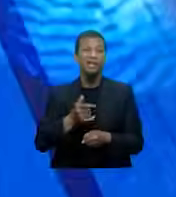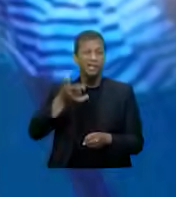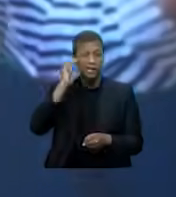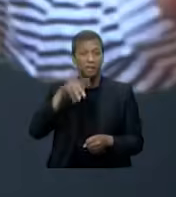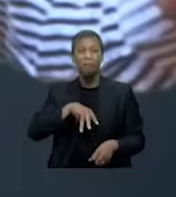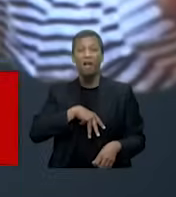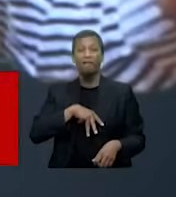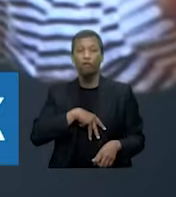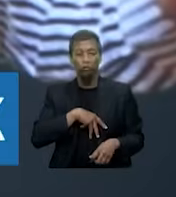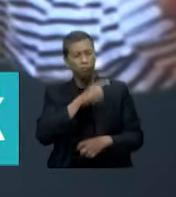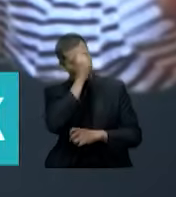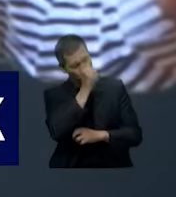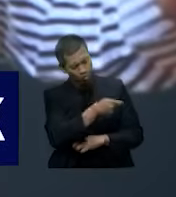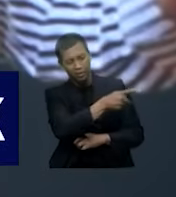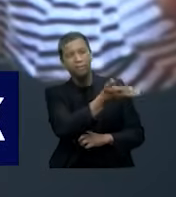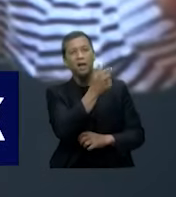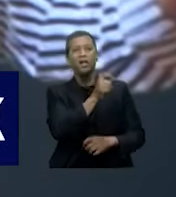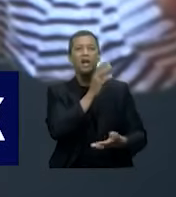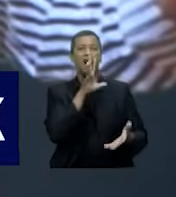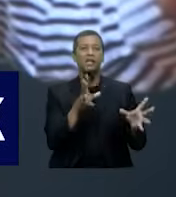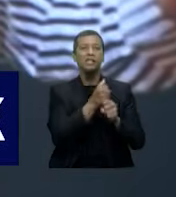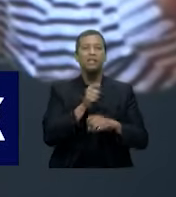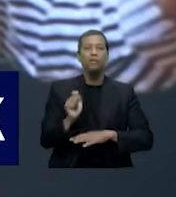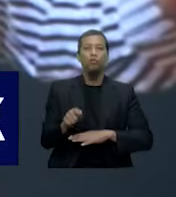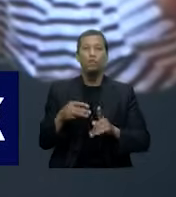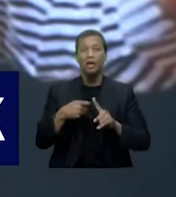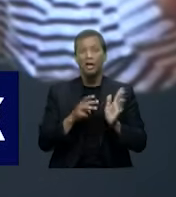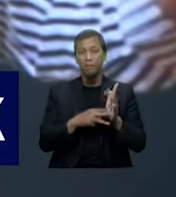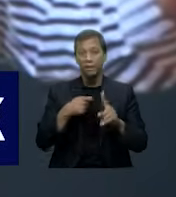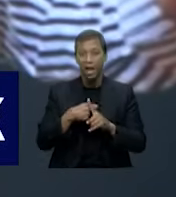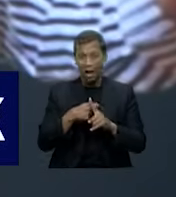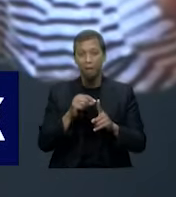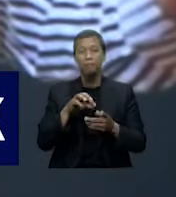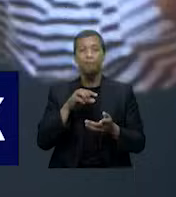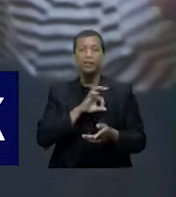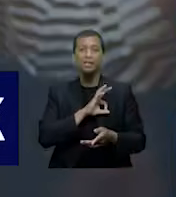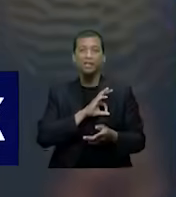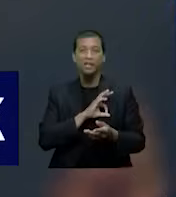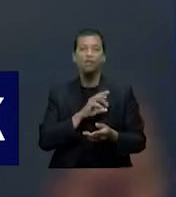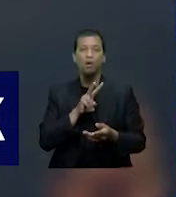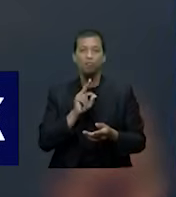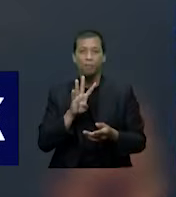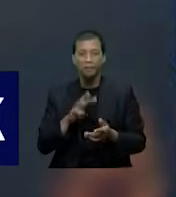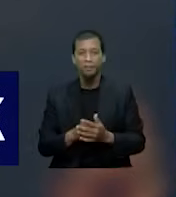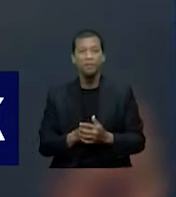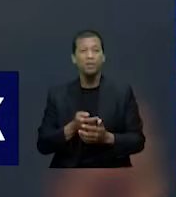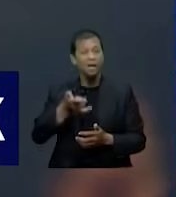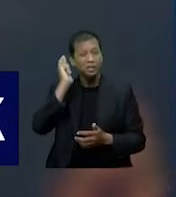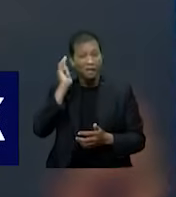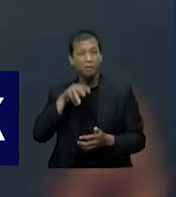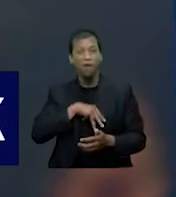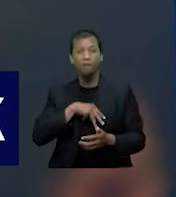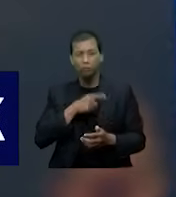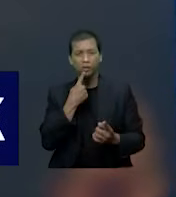Mahfud MD menghormati hasil putusan MK sidang sengketa Pilpres 2024. Sementara Anies Baswedan Muhaimin Iskandar berdiskusi dengan